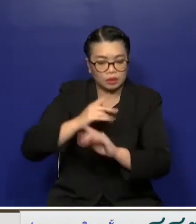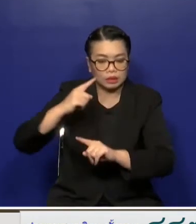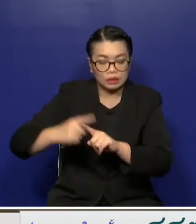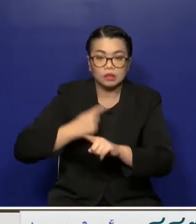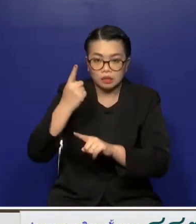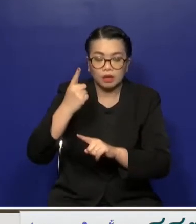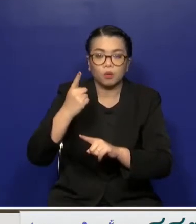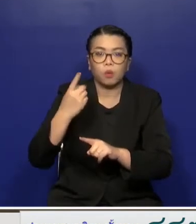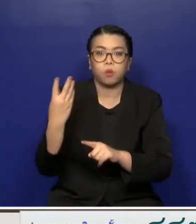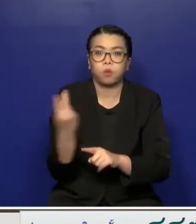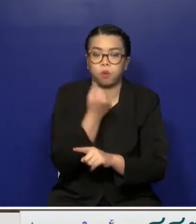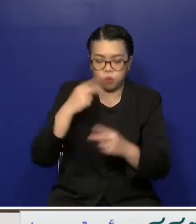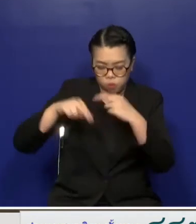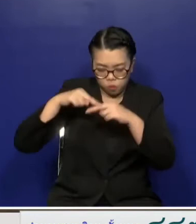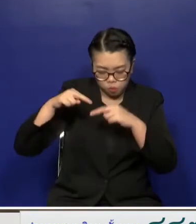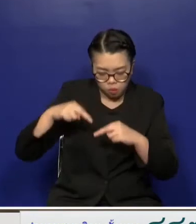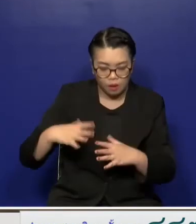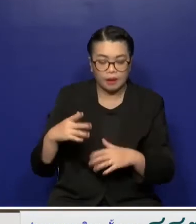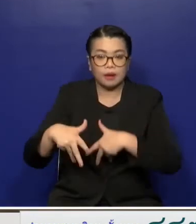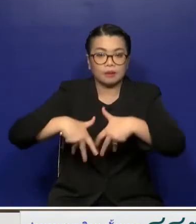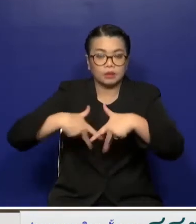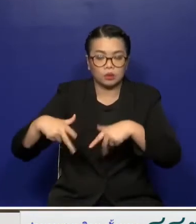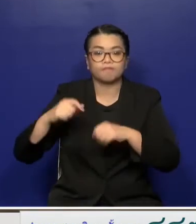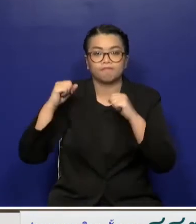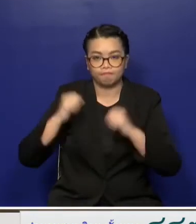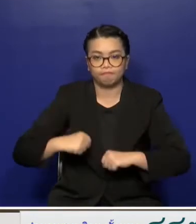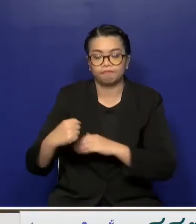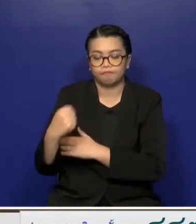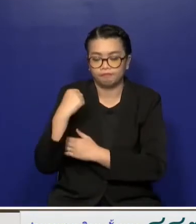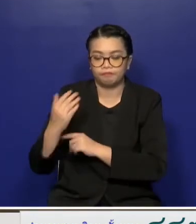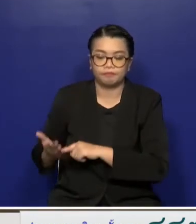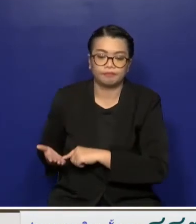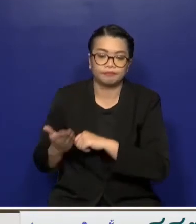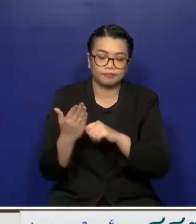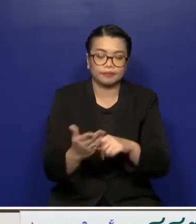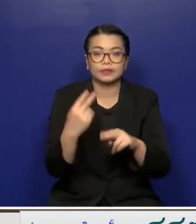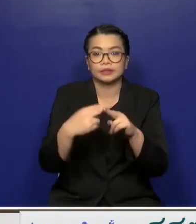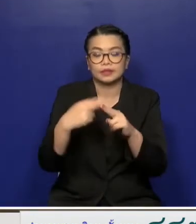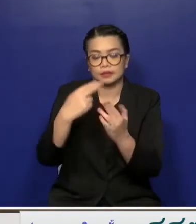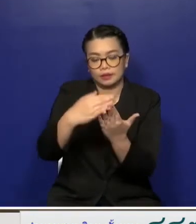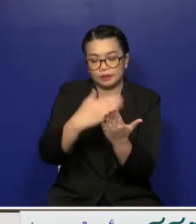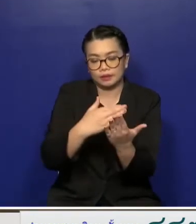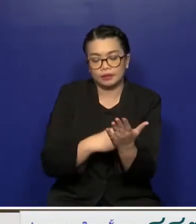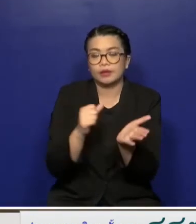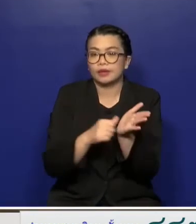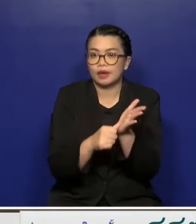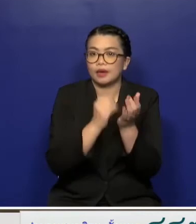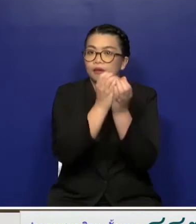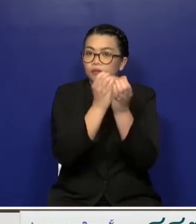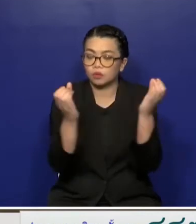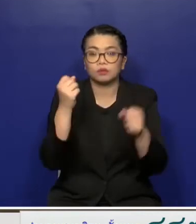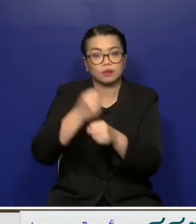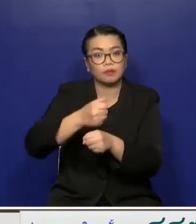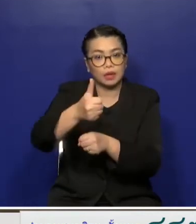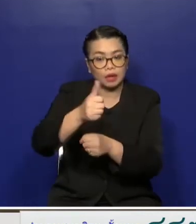ครับจึงทำให้ประชาชนสามารถที่จะเสนอชื่อแก้ไขกฎหมายรัฐธรรมนูญได้ส่วนสำเร็